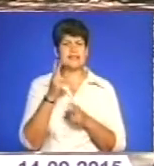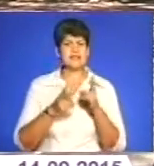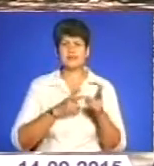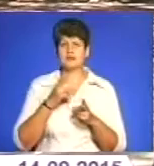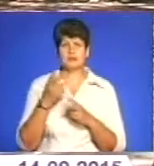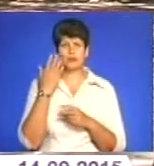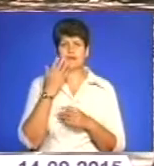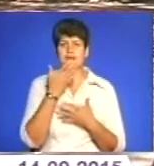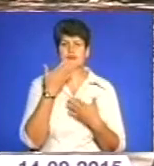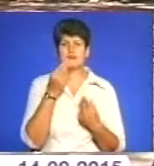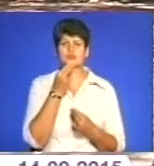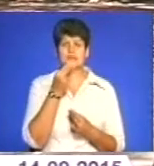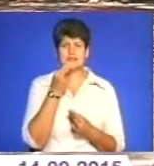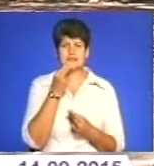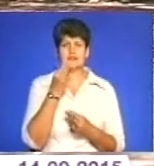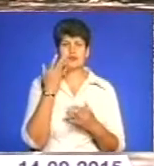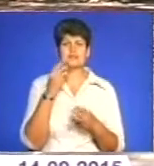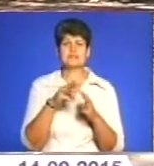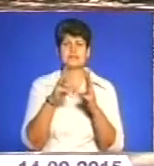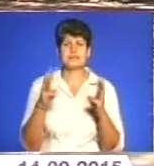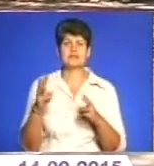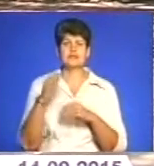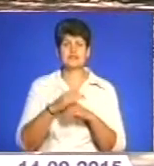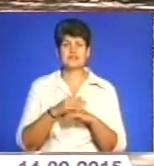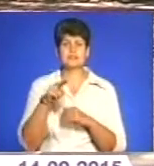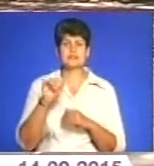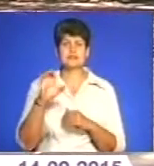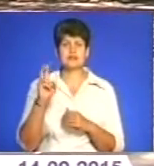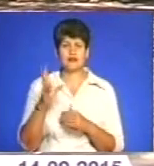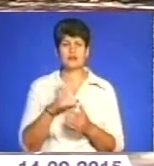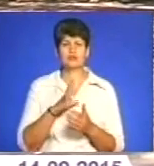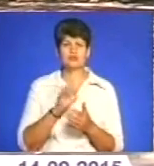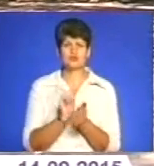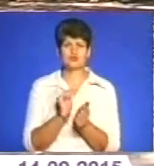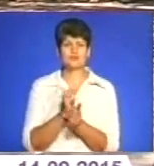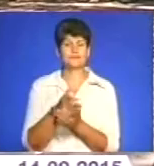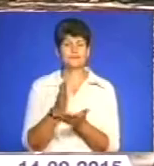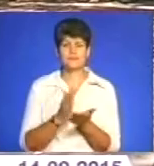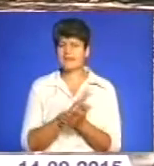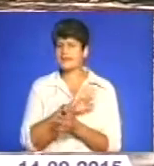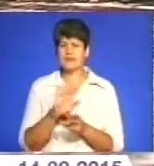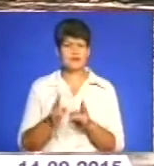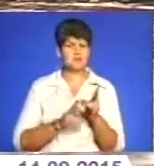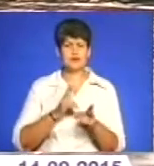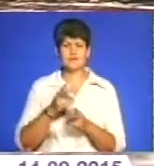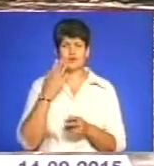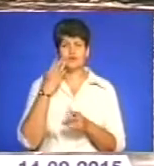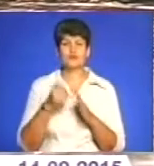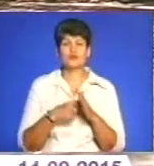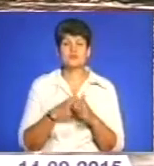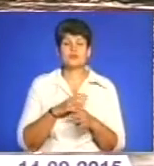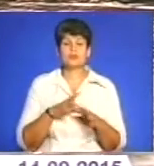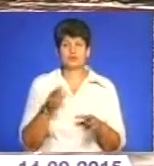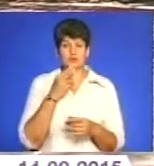коли вони не мали що їсти, коли вони на святий вечір у Пісках мали тільки сухарі. Не жалувався, коли вони в Донецьку взагалі не мали що